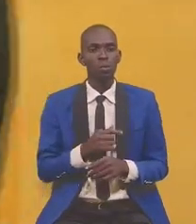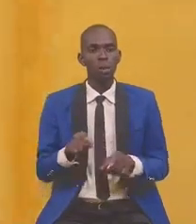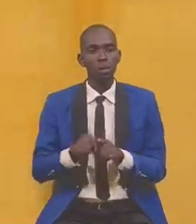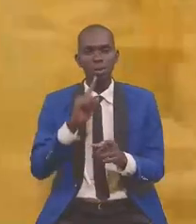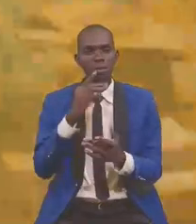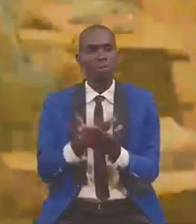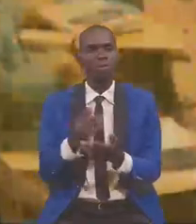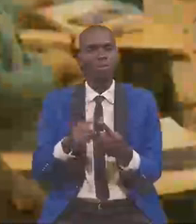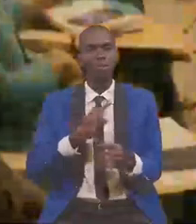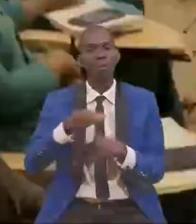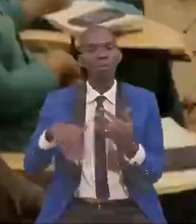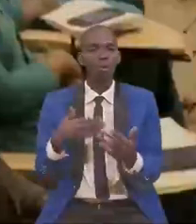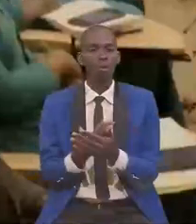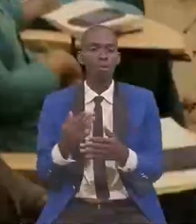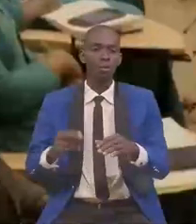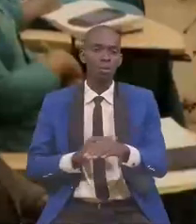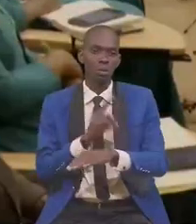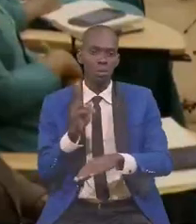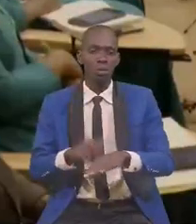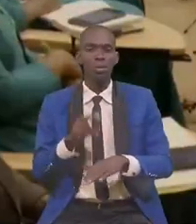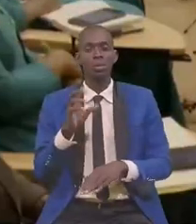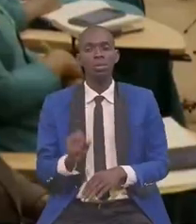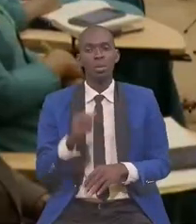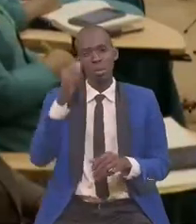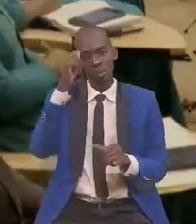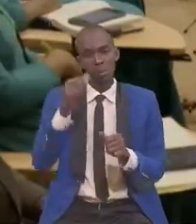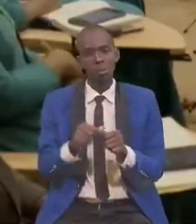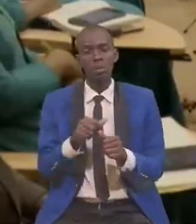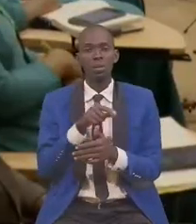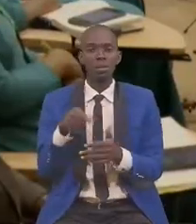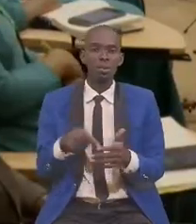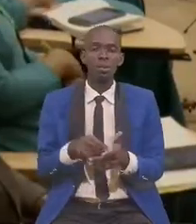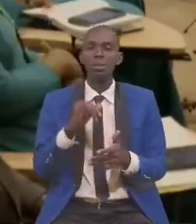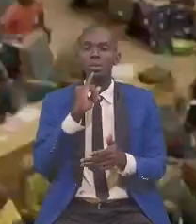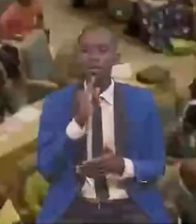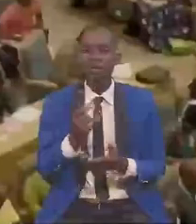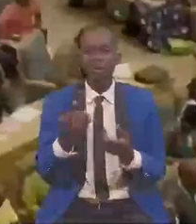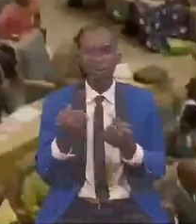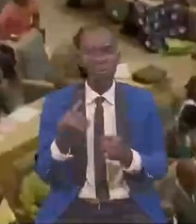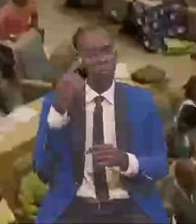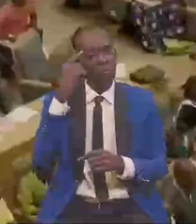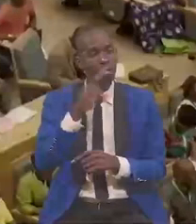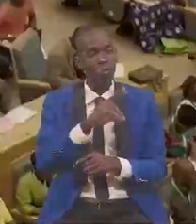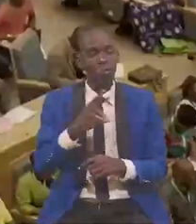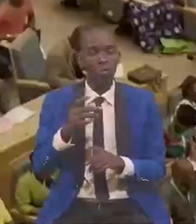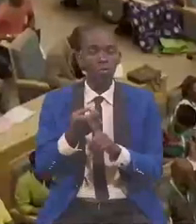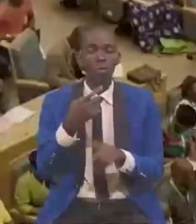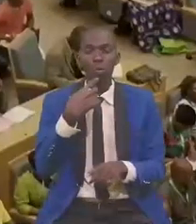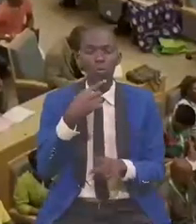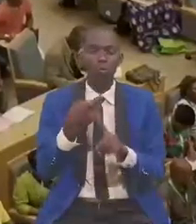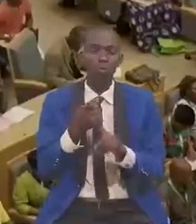ça c'est la prophétie. Rappelez-vous, cela vient de Christ. Et il